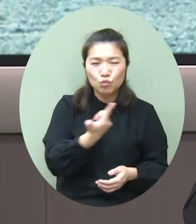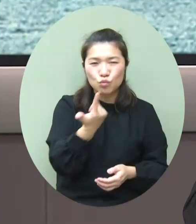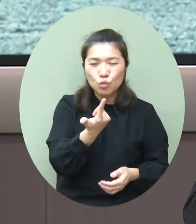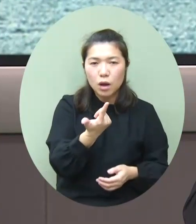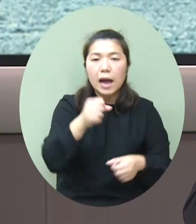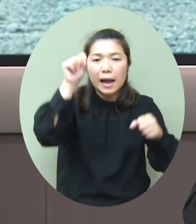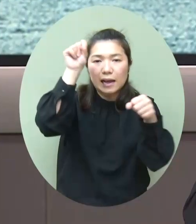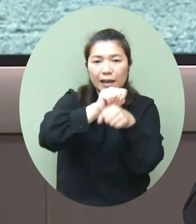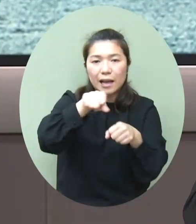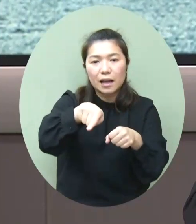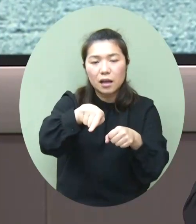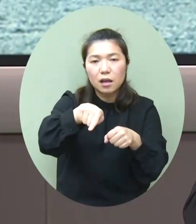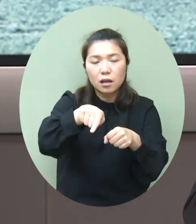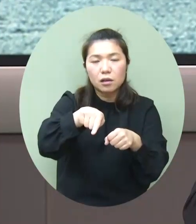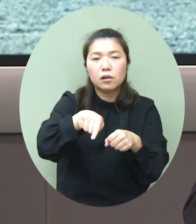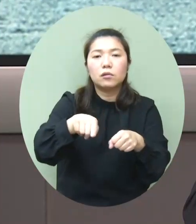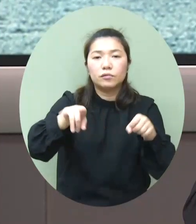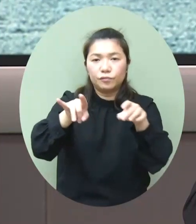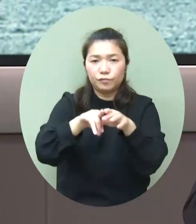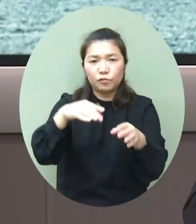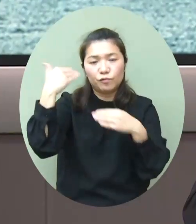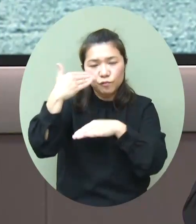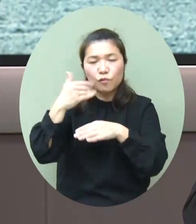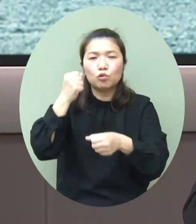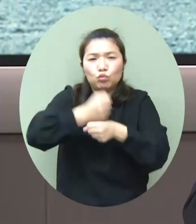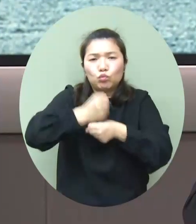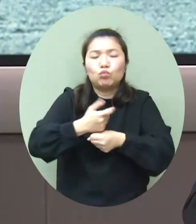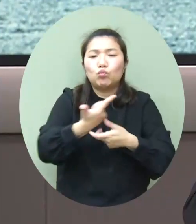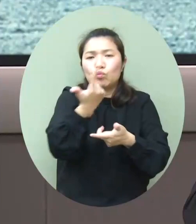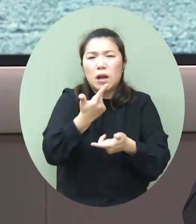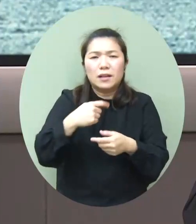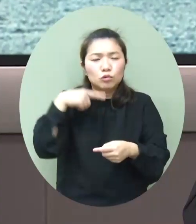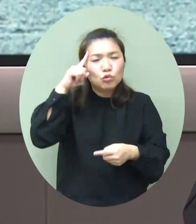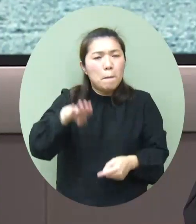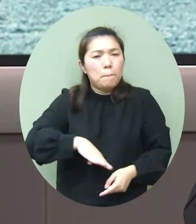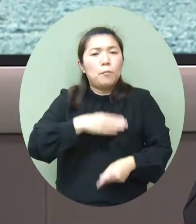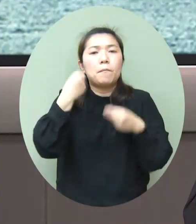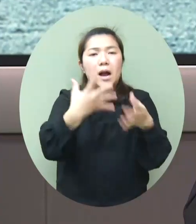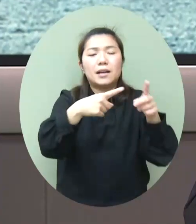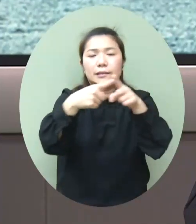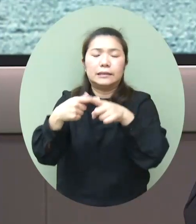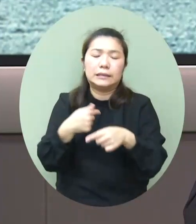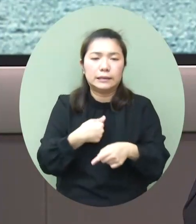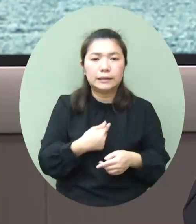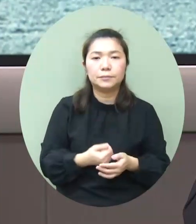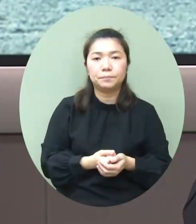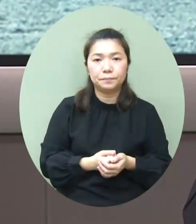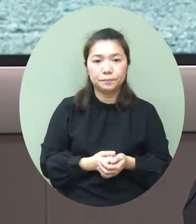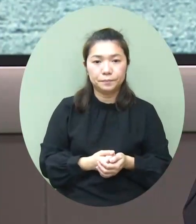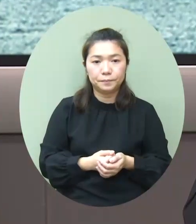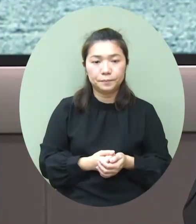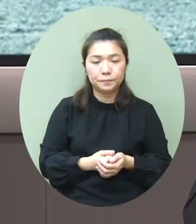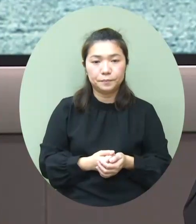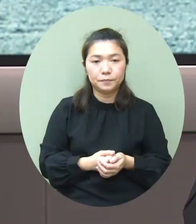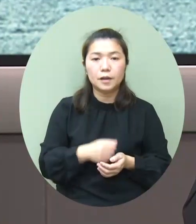需求增加相关的产品的供应，以满足本地市场的需求。下一条问